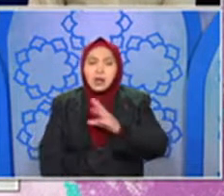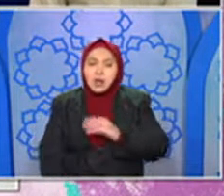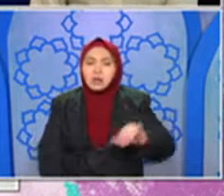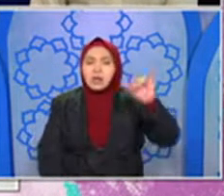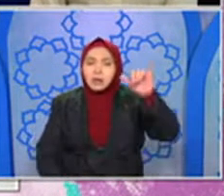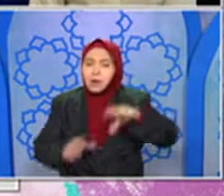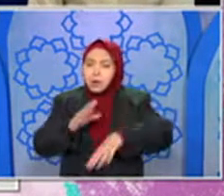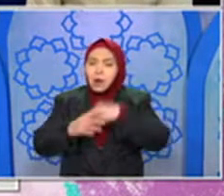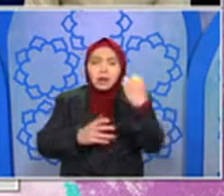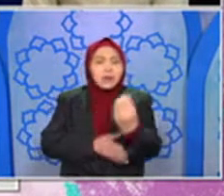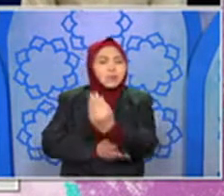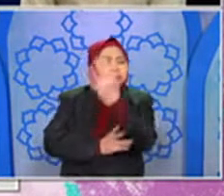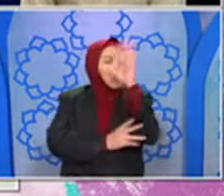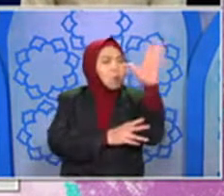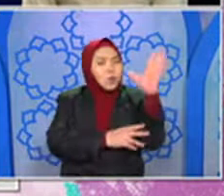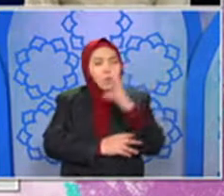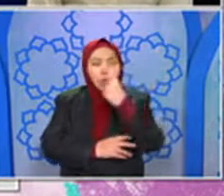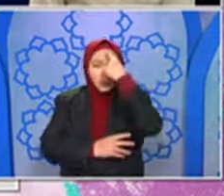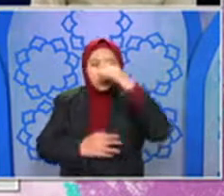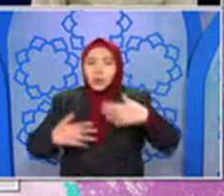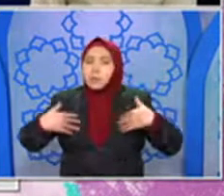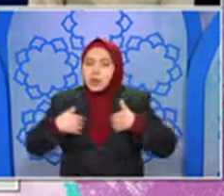والذي قدر فهدى